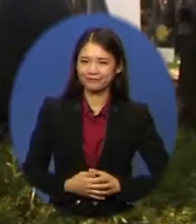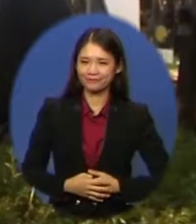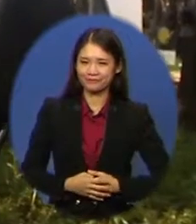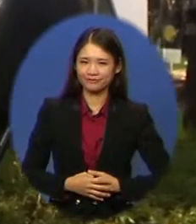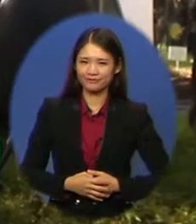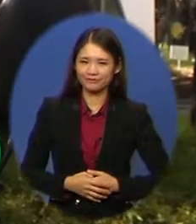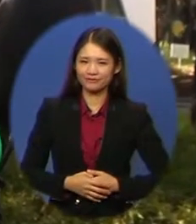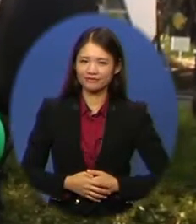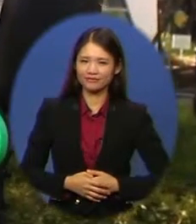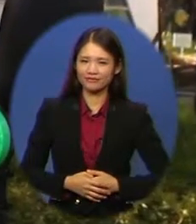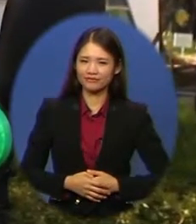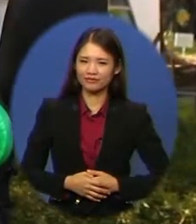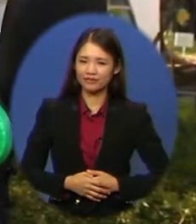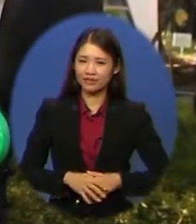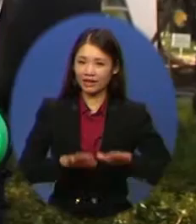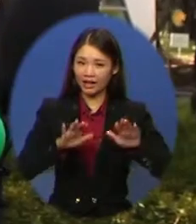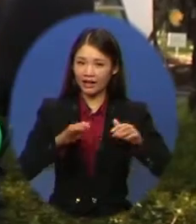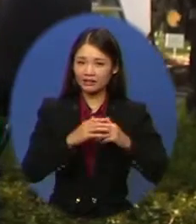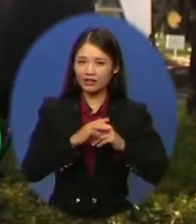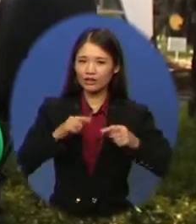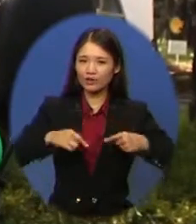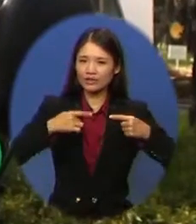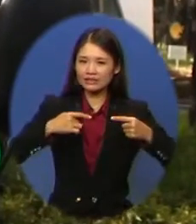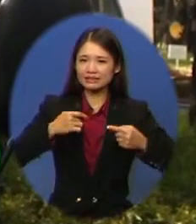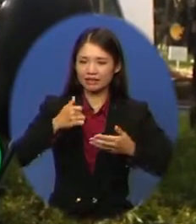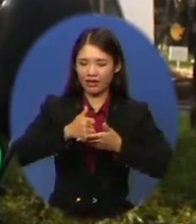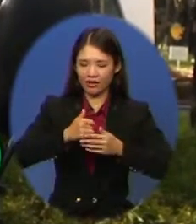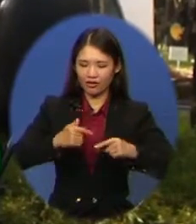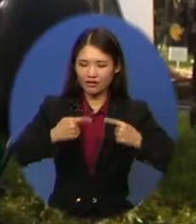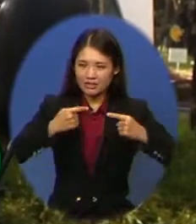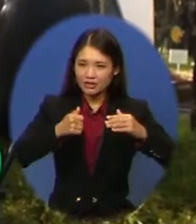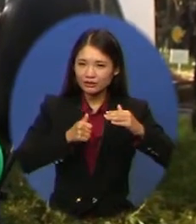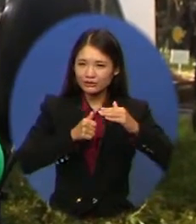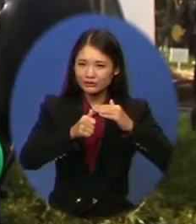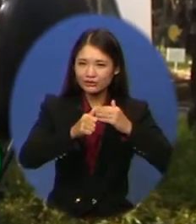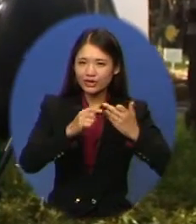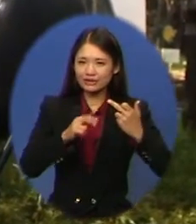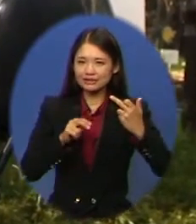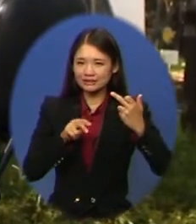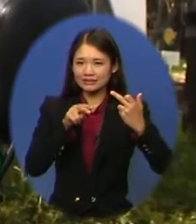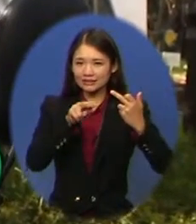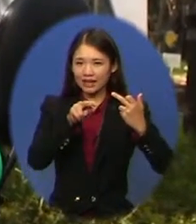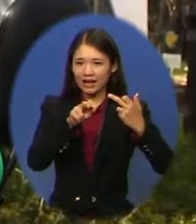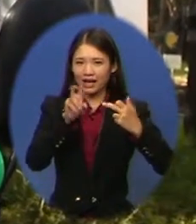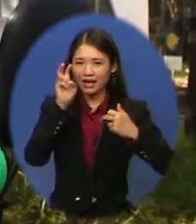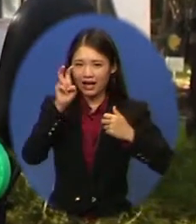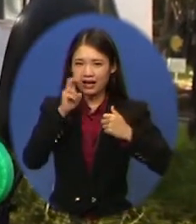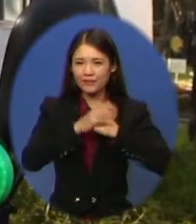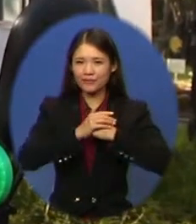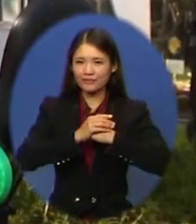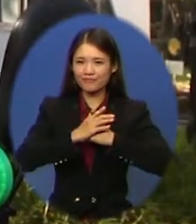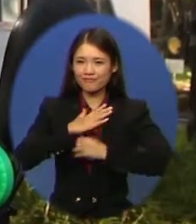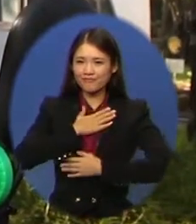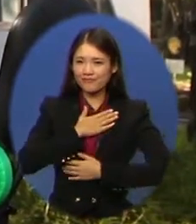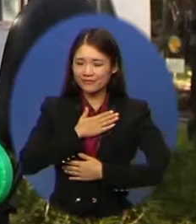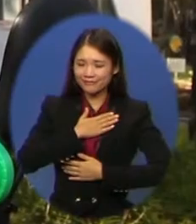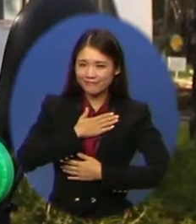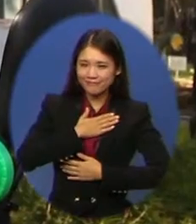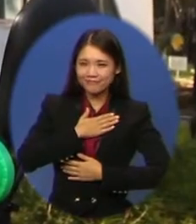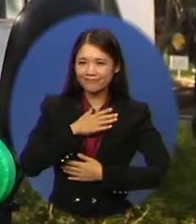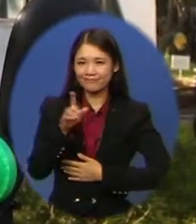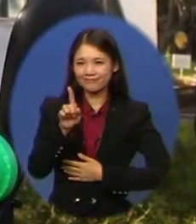선생님, 이제 등산하잖아요. 네. 휠체어로 움직이실 거잖아요. 네. 좀 기분이 어떠세요,